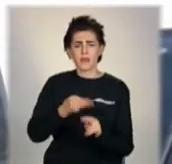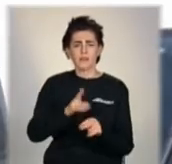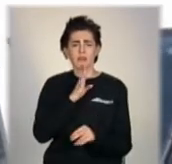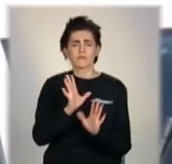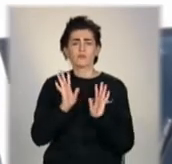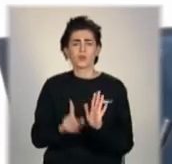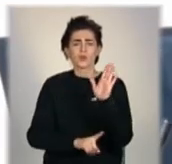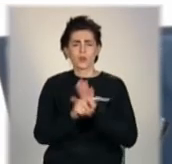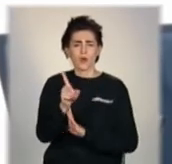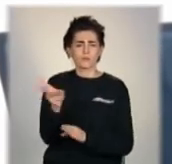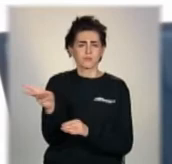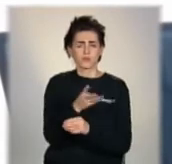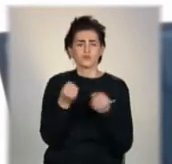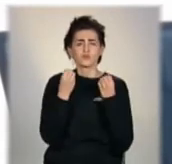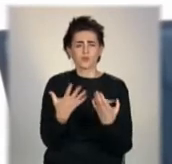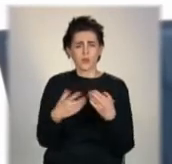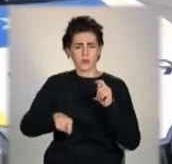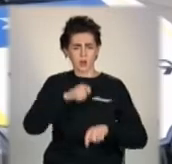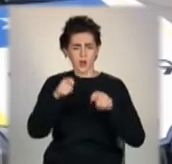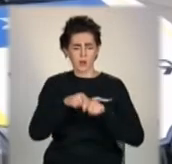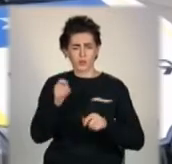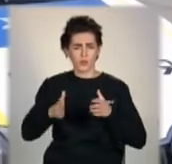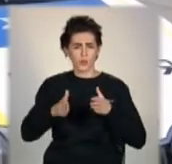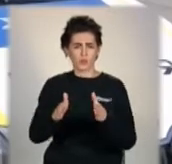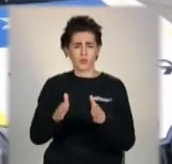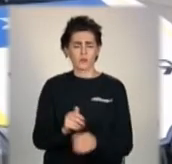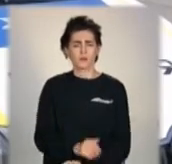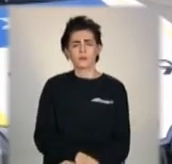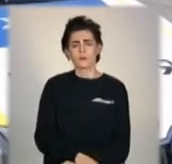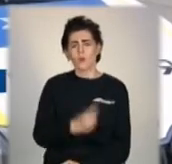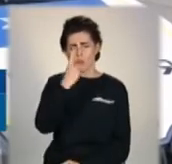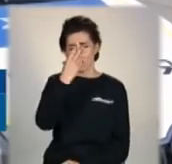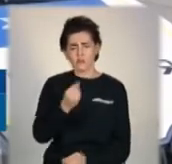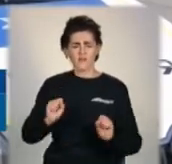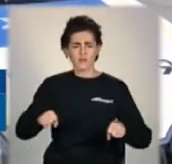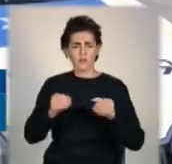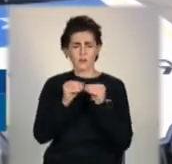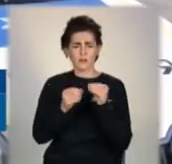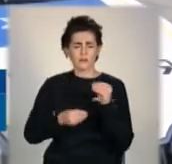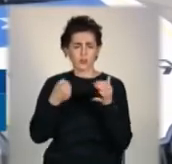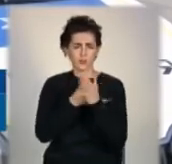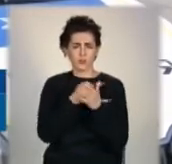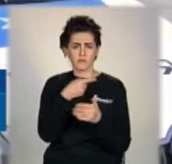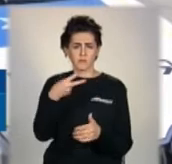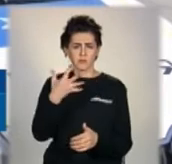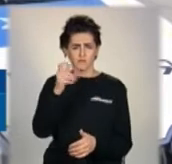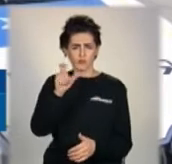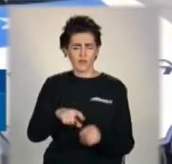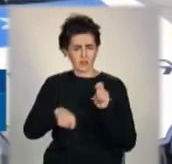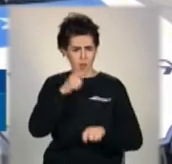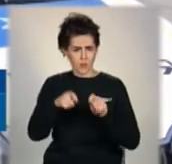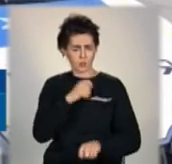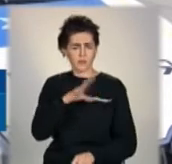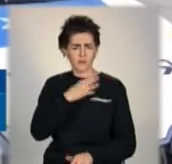Каже, дивуються, як багато порушників на дорогах. У день може бути від 10 до 25 порушень водіями.